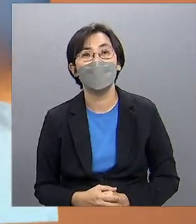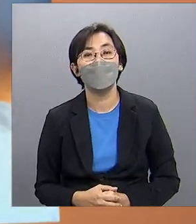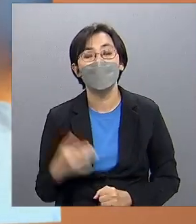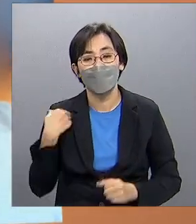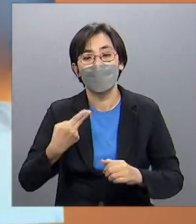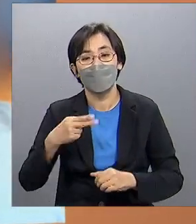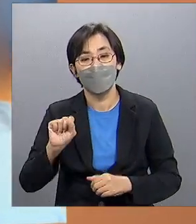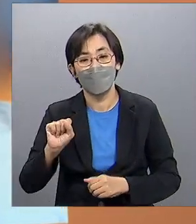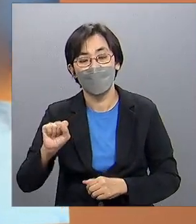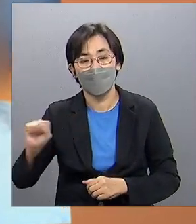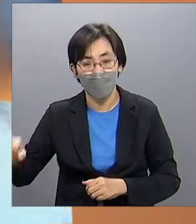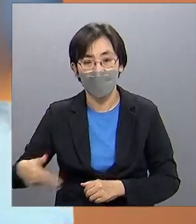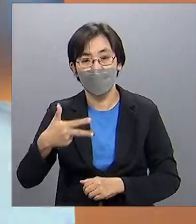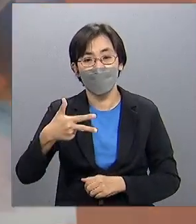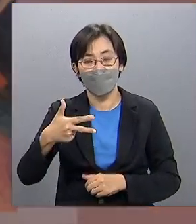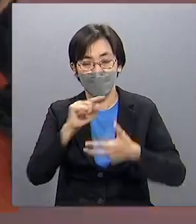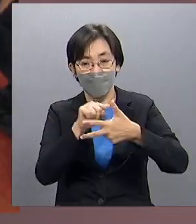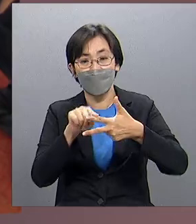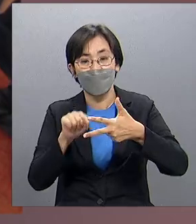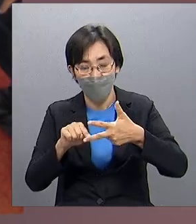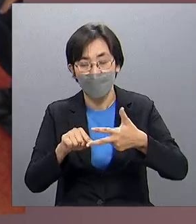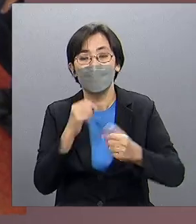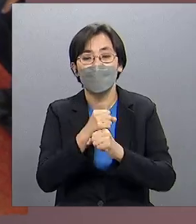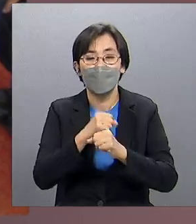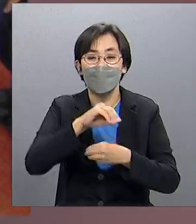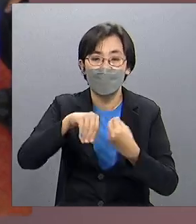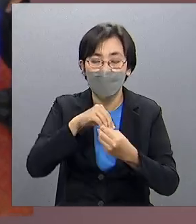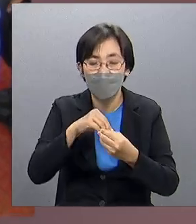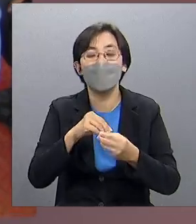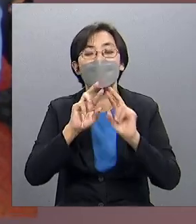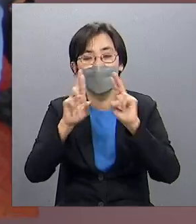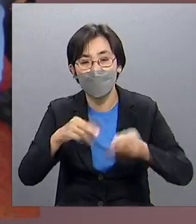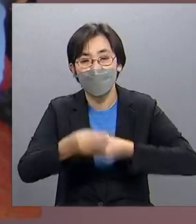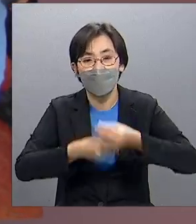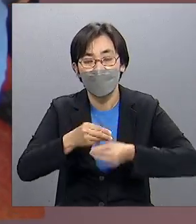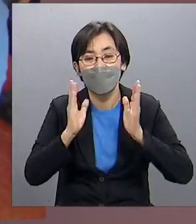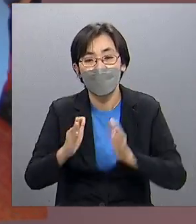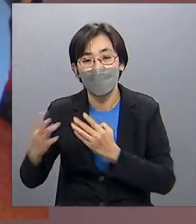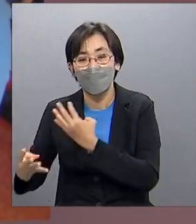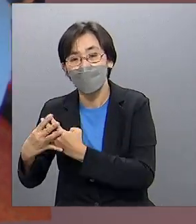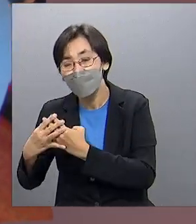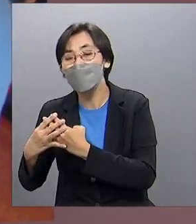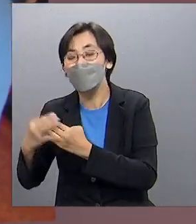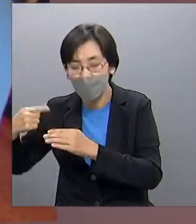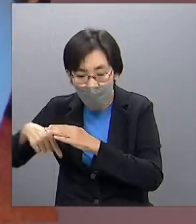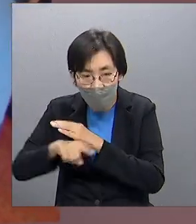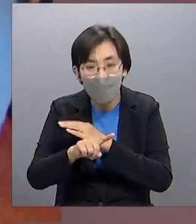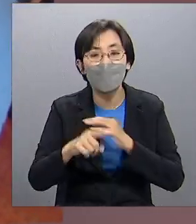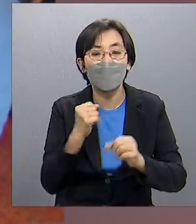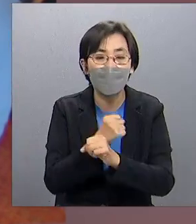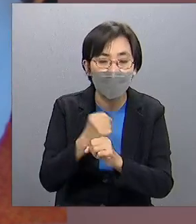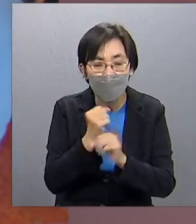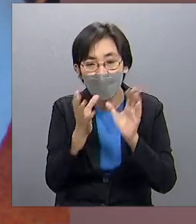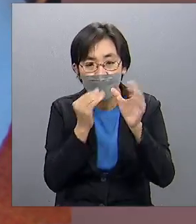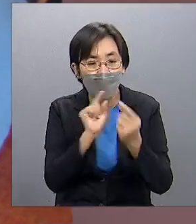าไปเปิดกิจการทำให้ผู้ต้องโทษเนี่ยได้เรียนรู้ได้อะไรพบปะผู้คน